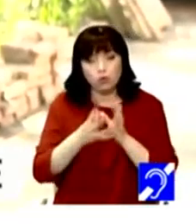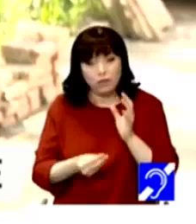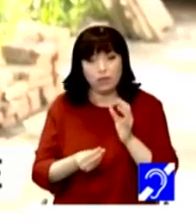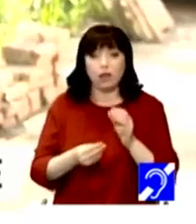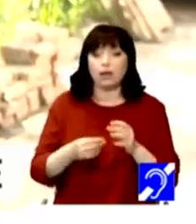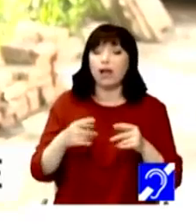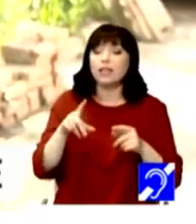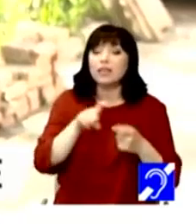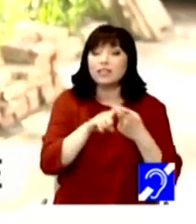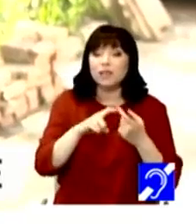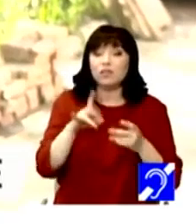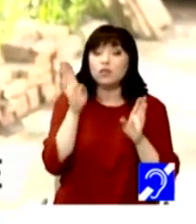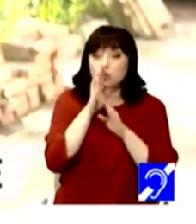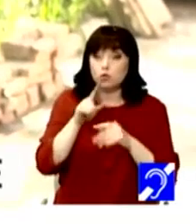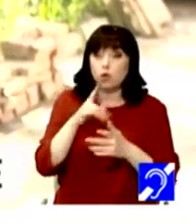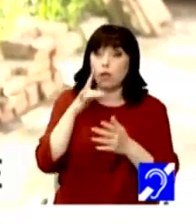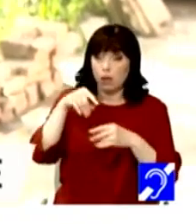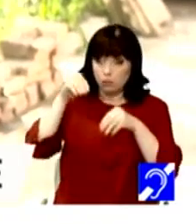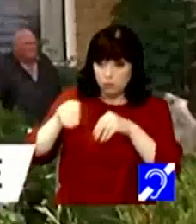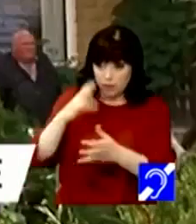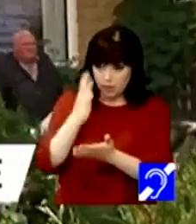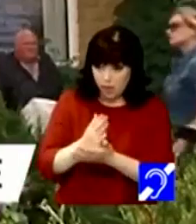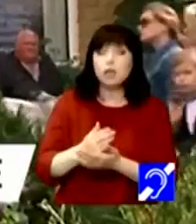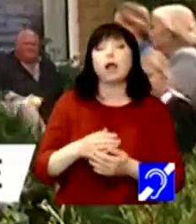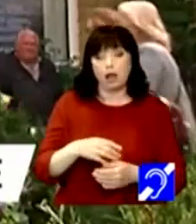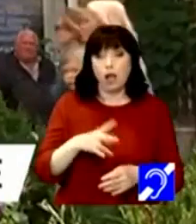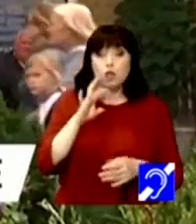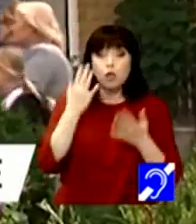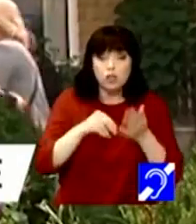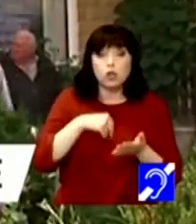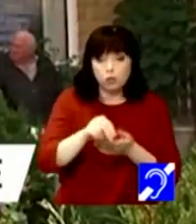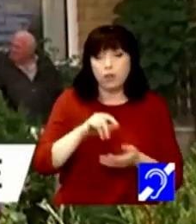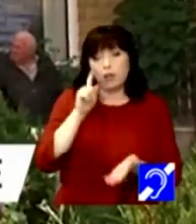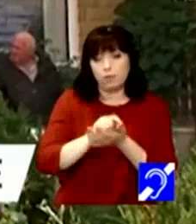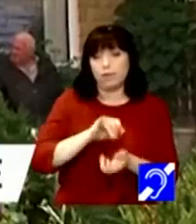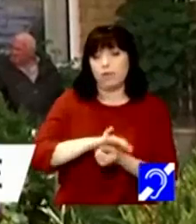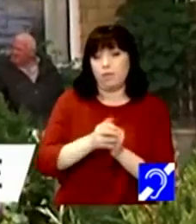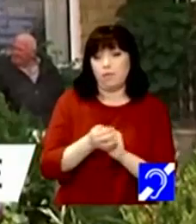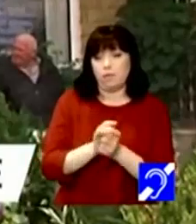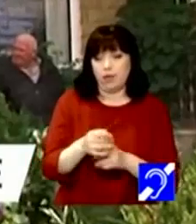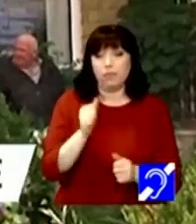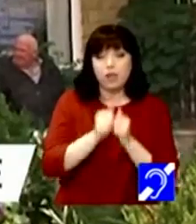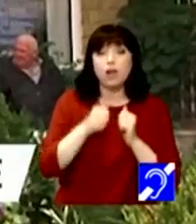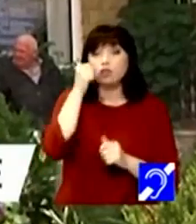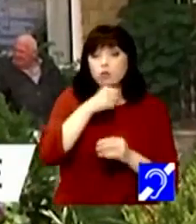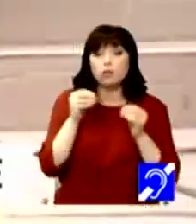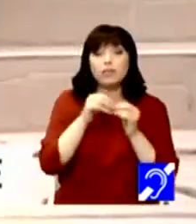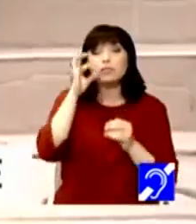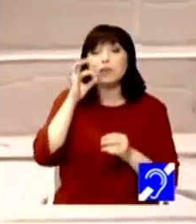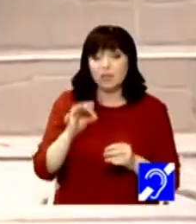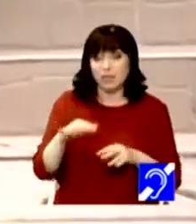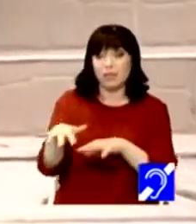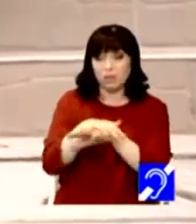cumpăr, le spăl foarte bine, de 2-3 ori. La nivel global, în fiecare an, cam 10% din populație